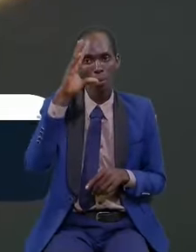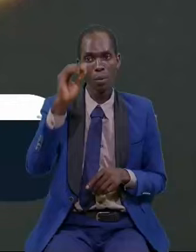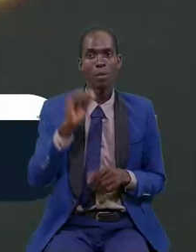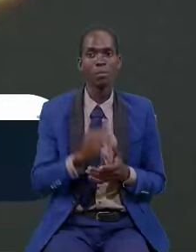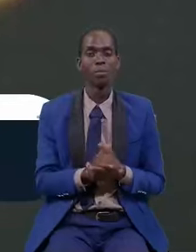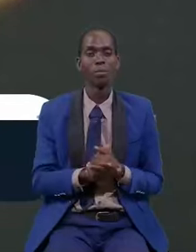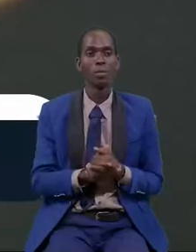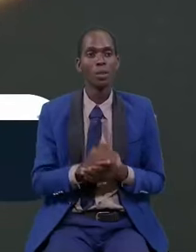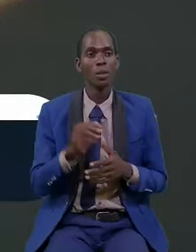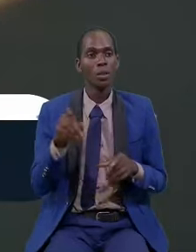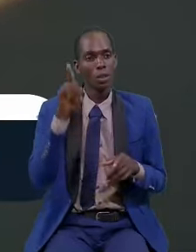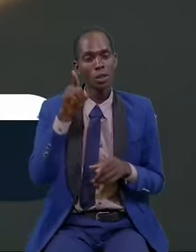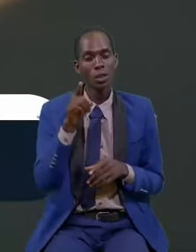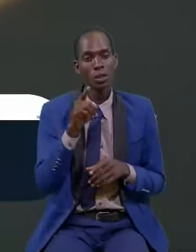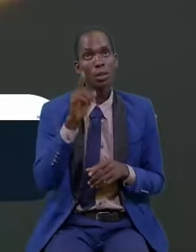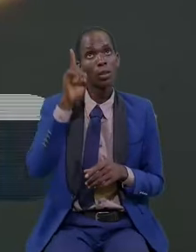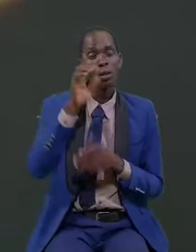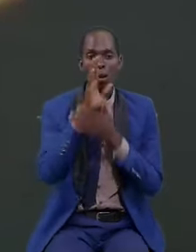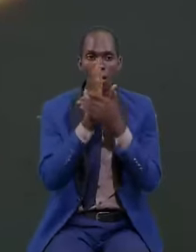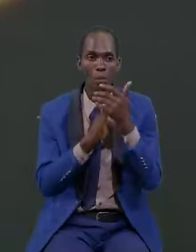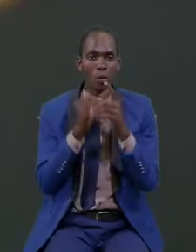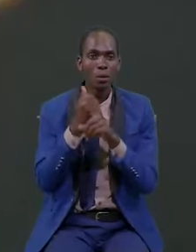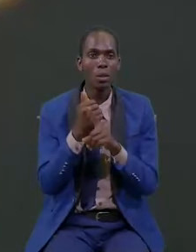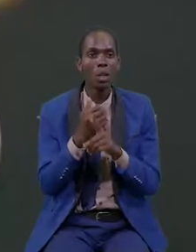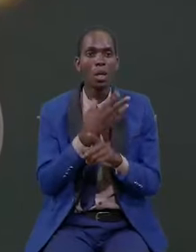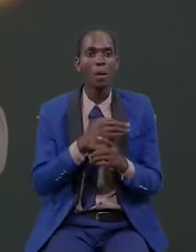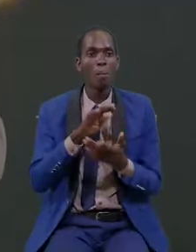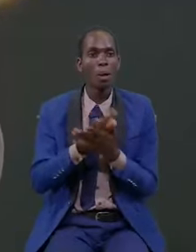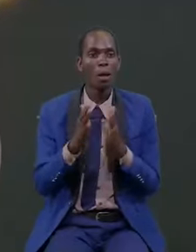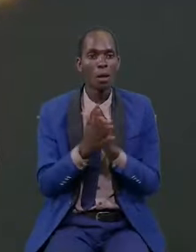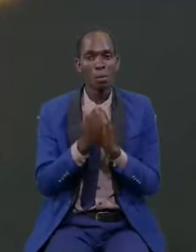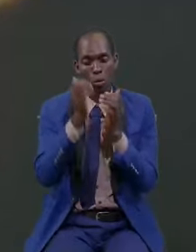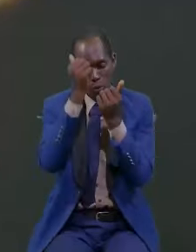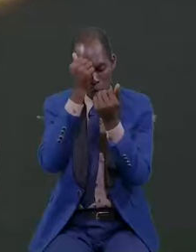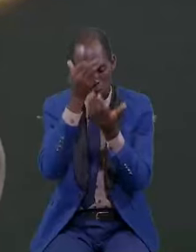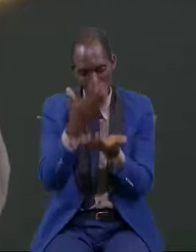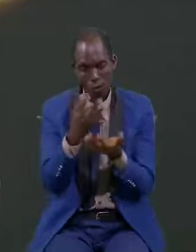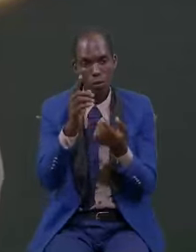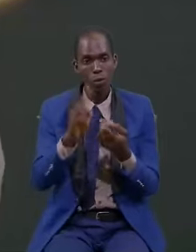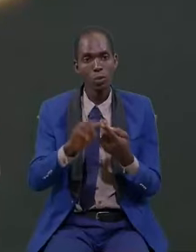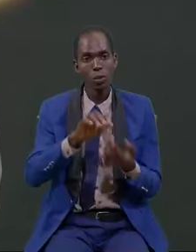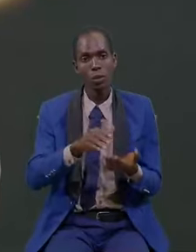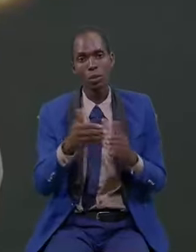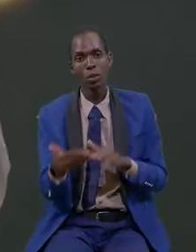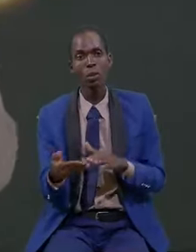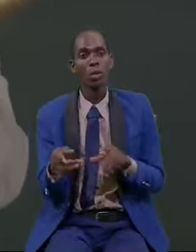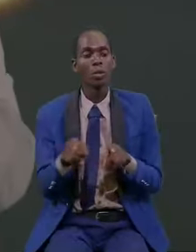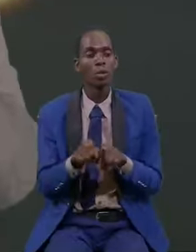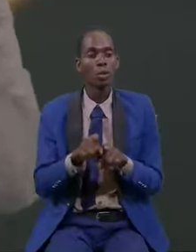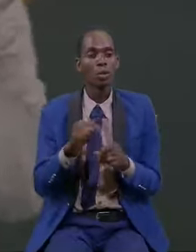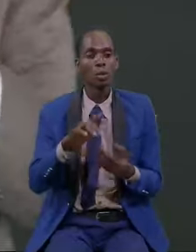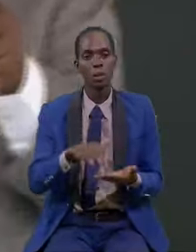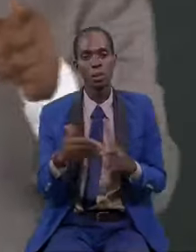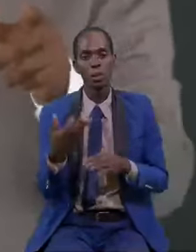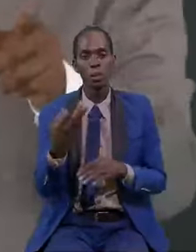Il s'est humilié lui-même, se rendant obéissant jusqu'à la mort, même jusqu'à la mort